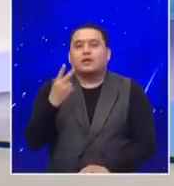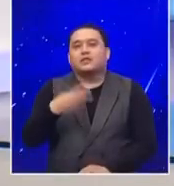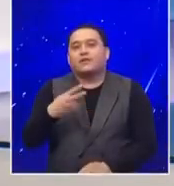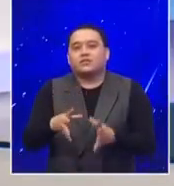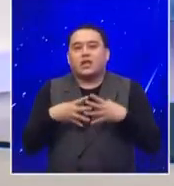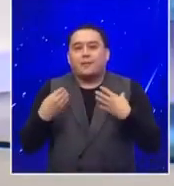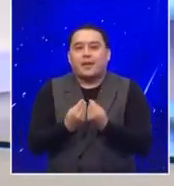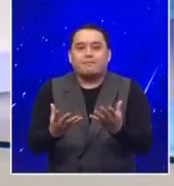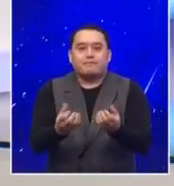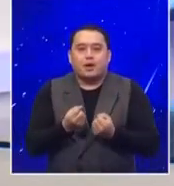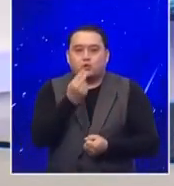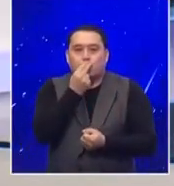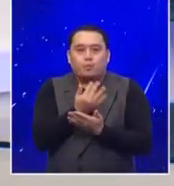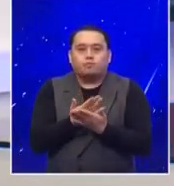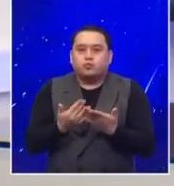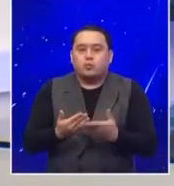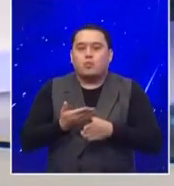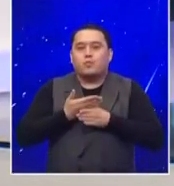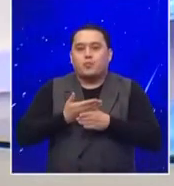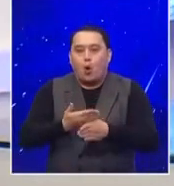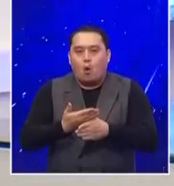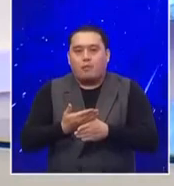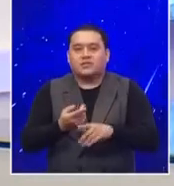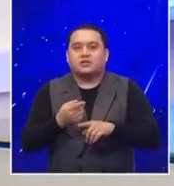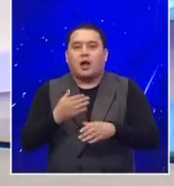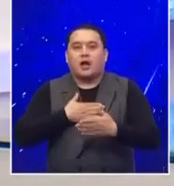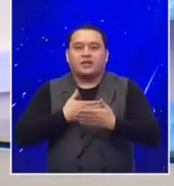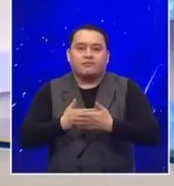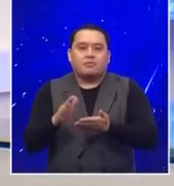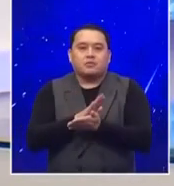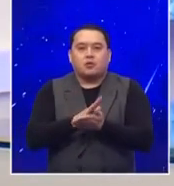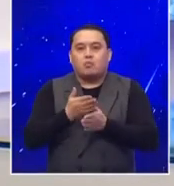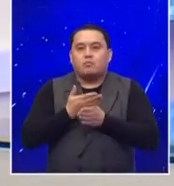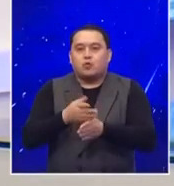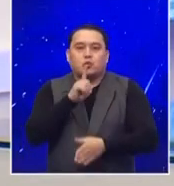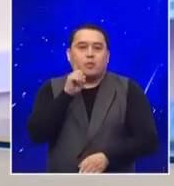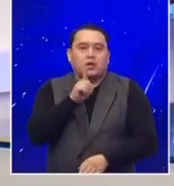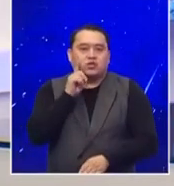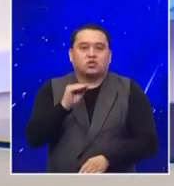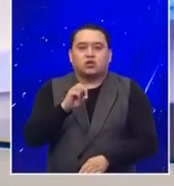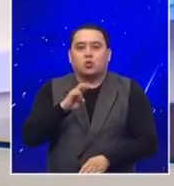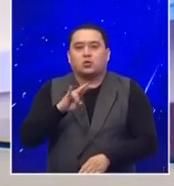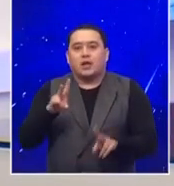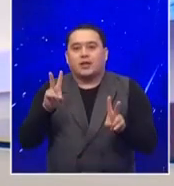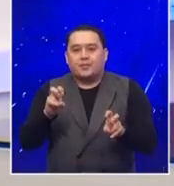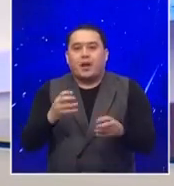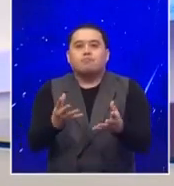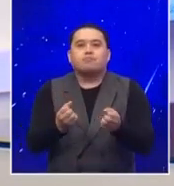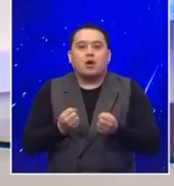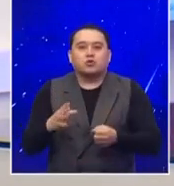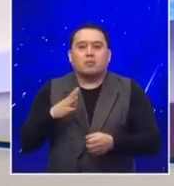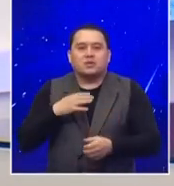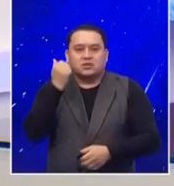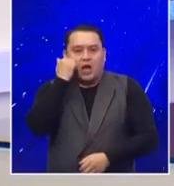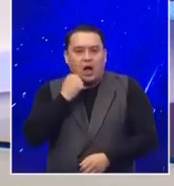20 семей получили продуктовые корзины и адресную помощь от волонтеров молодежного крыла «Жасотан». Получателями помощи